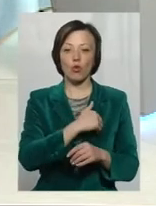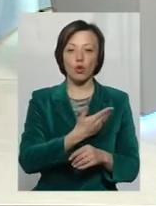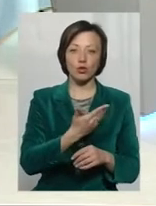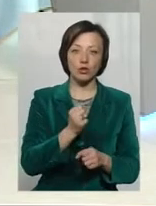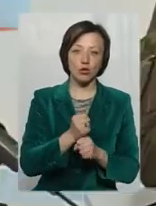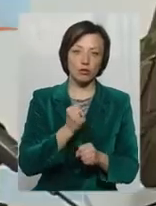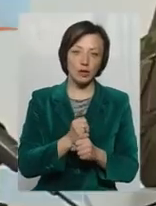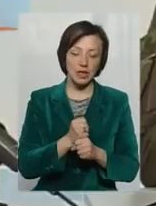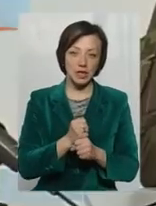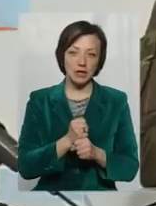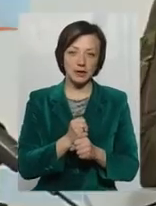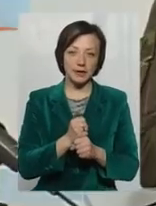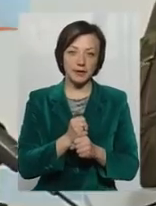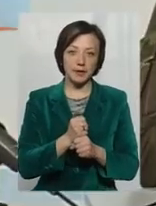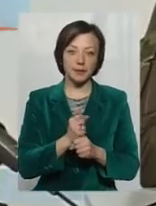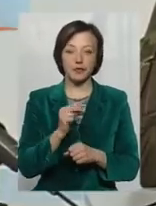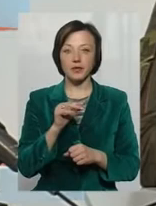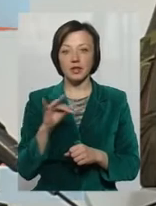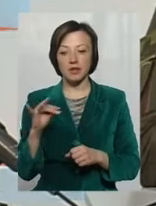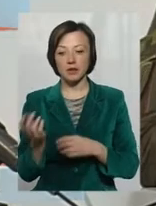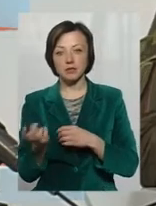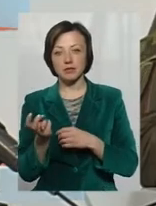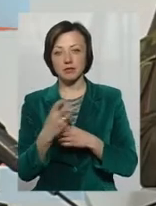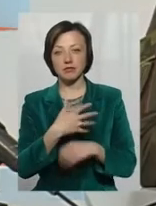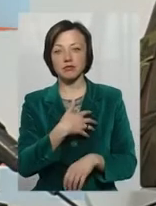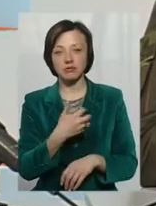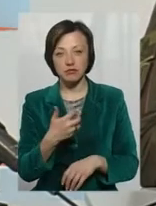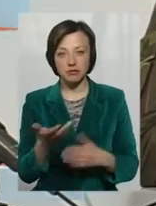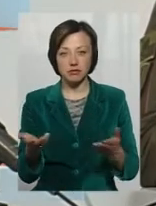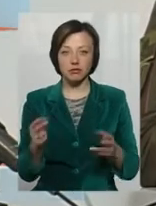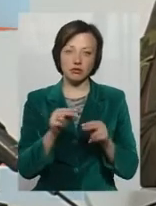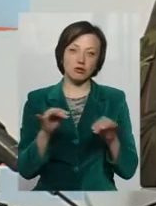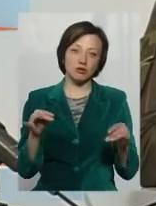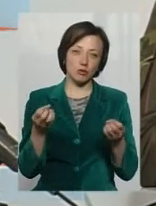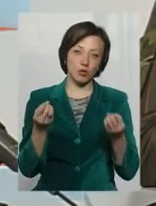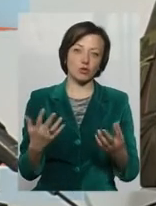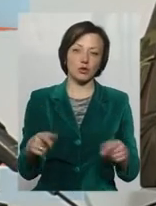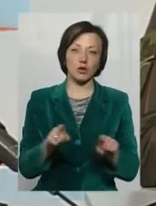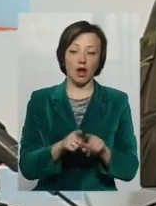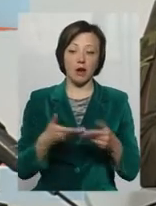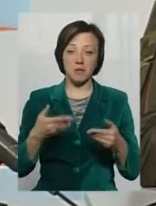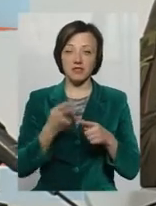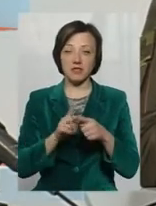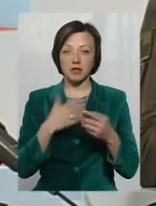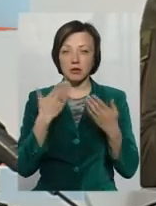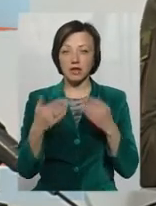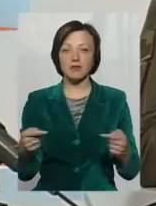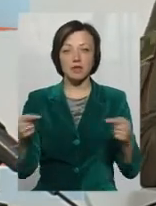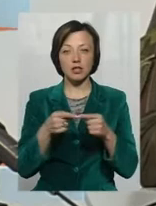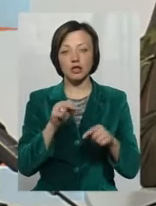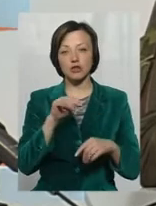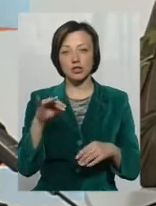хоче робити, чи йде вона сюди за покликом. А вже ми, в принципі, в цих бесідах ми определяємо, що